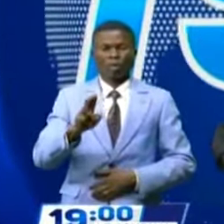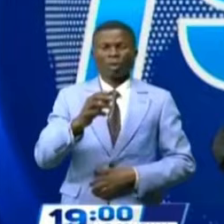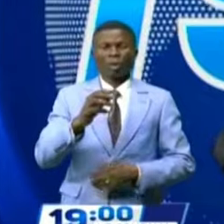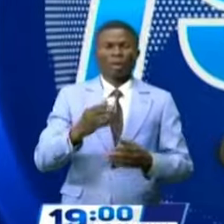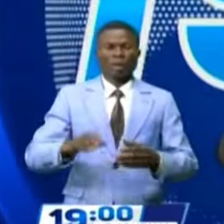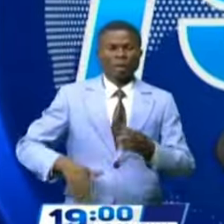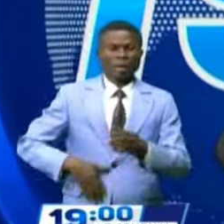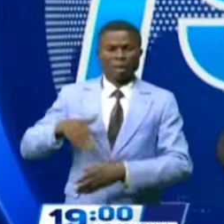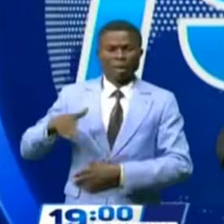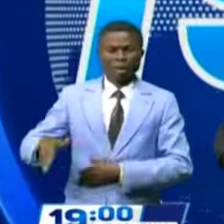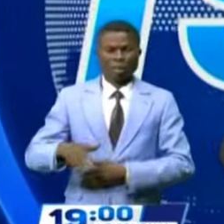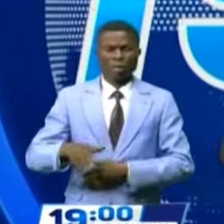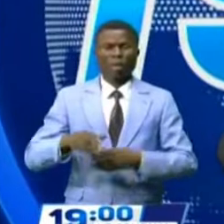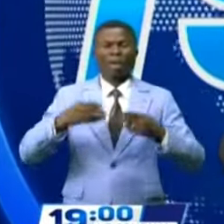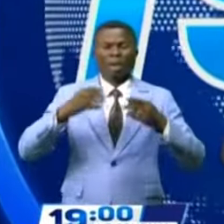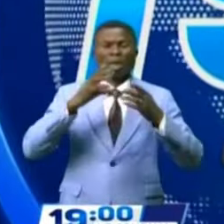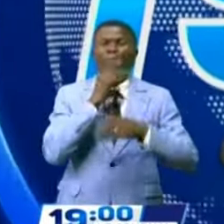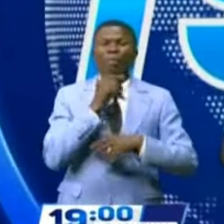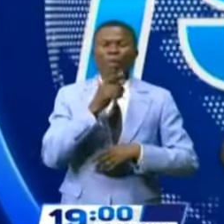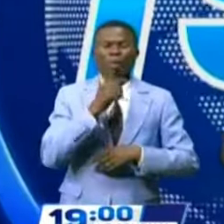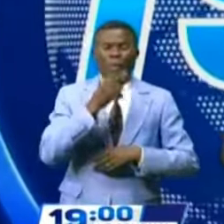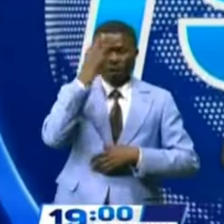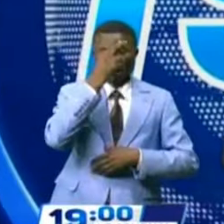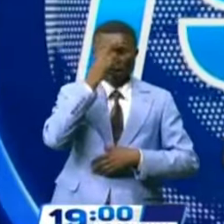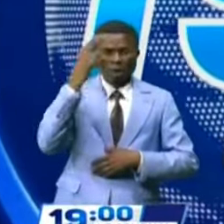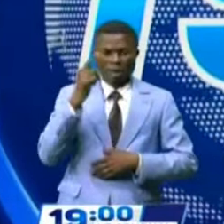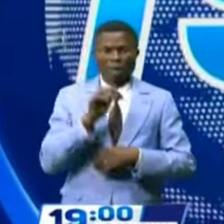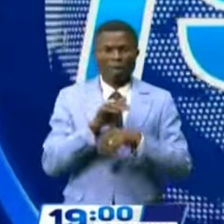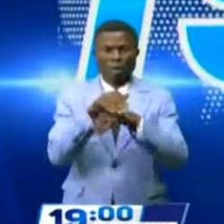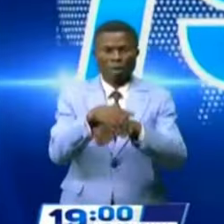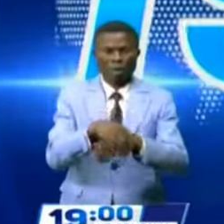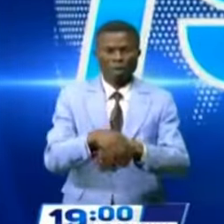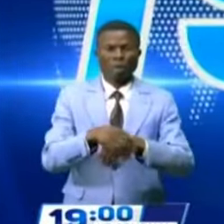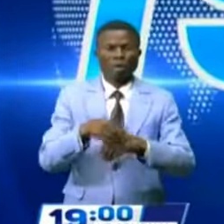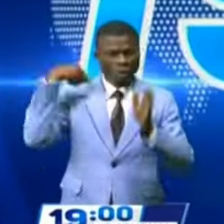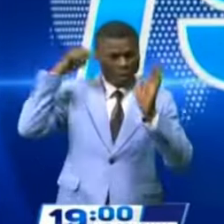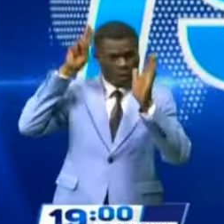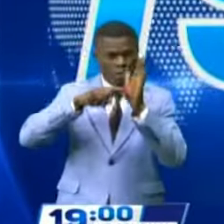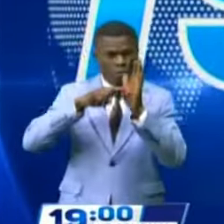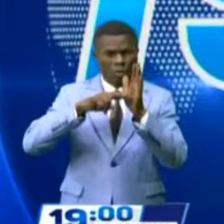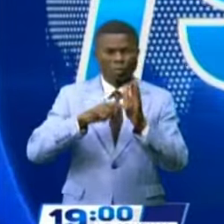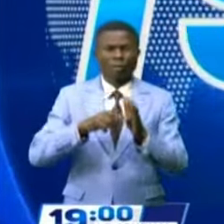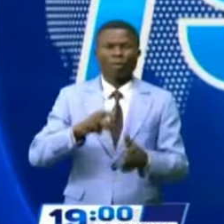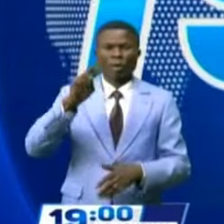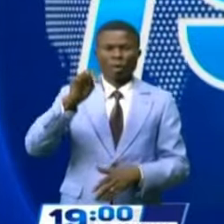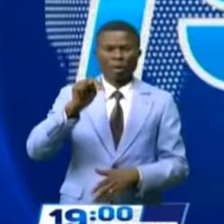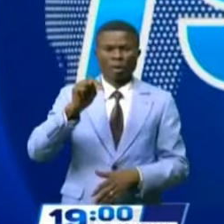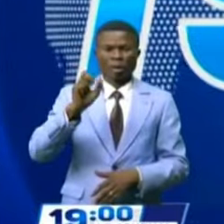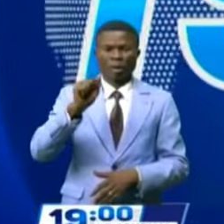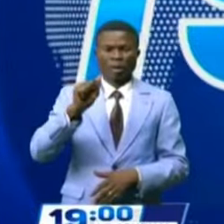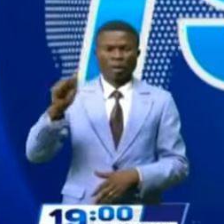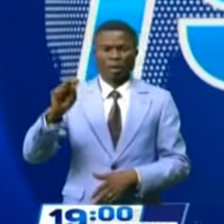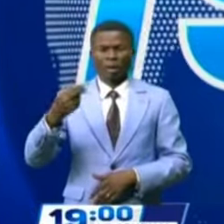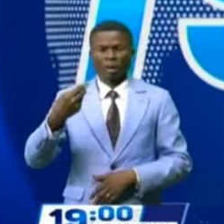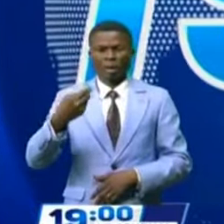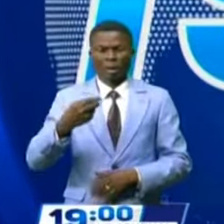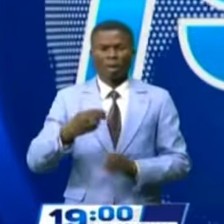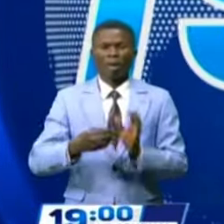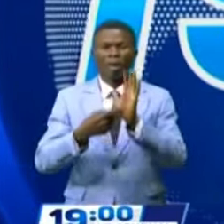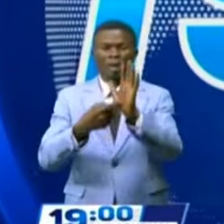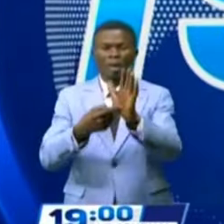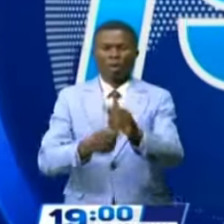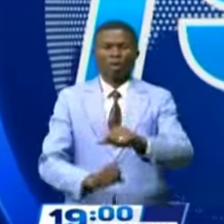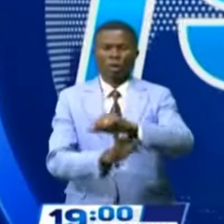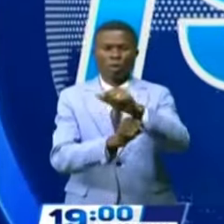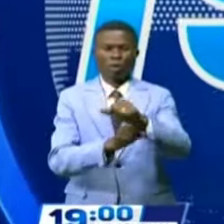catholique, les hommes des dieux et les enseignants d'Ibambi engagés par le gouverneur Christophe Nanga a accordé leur suffrage au chef